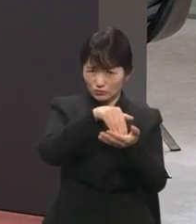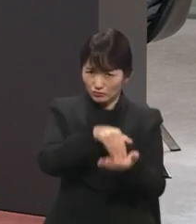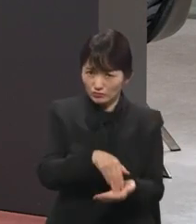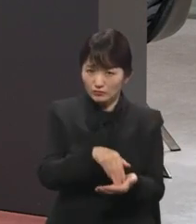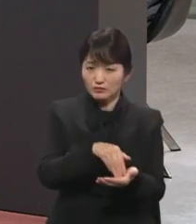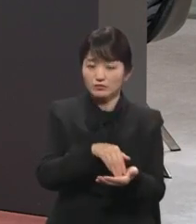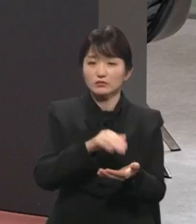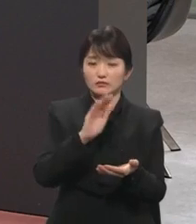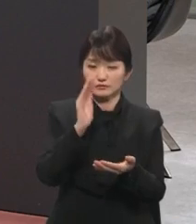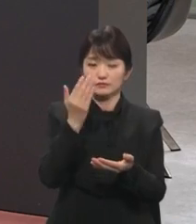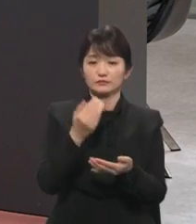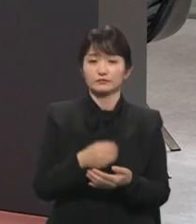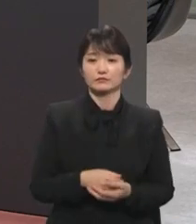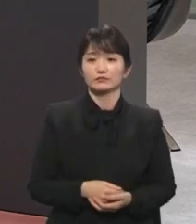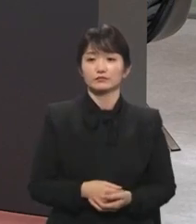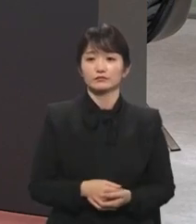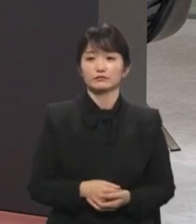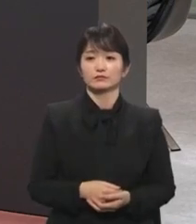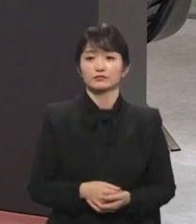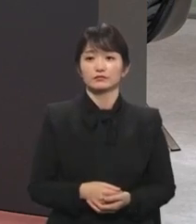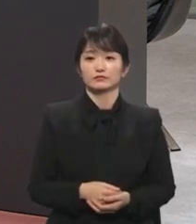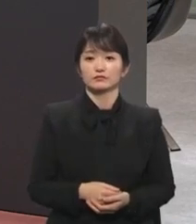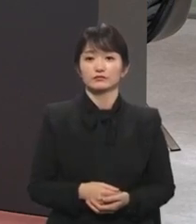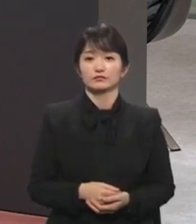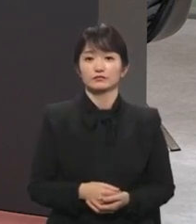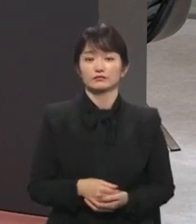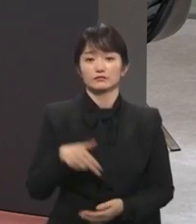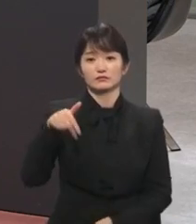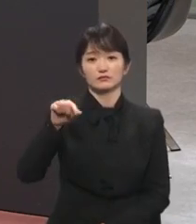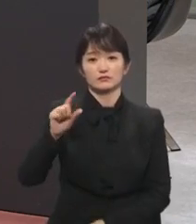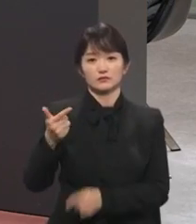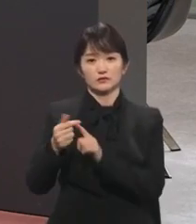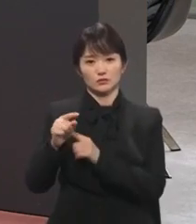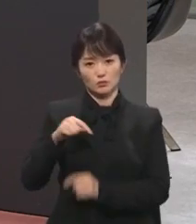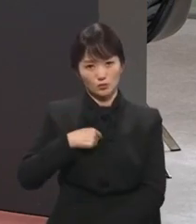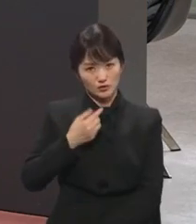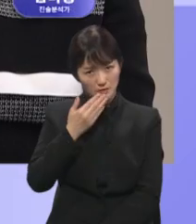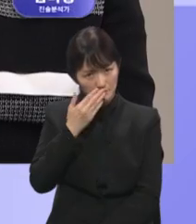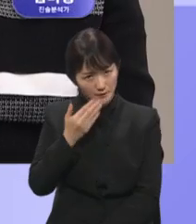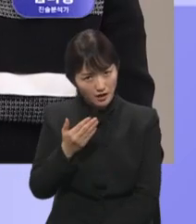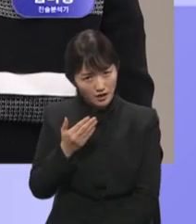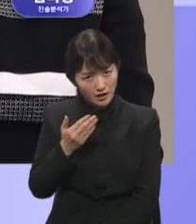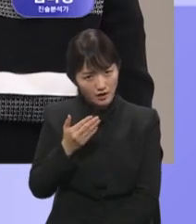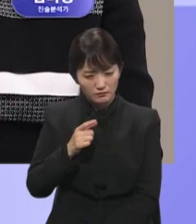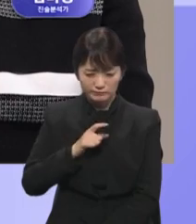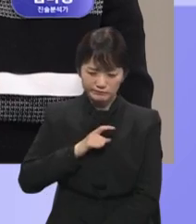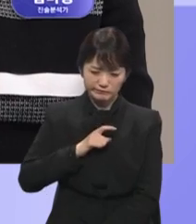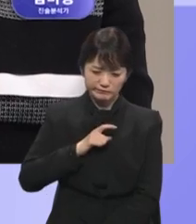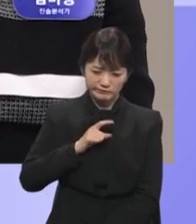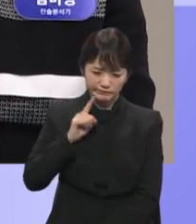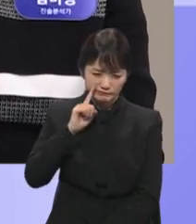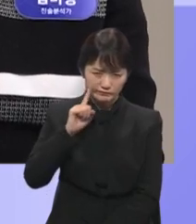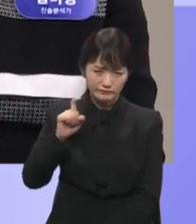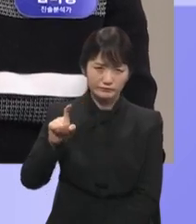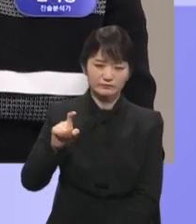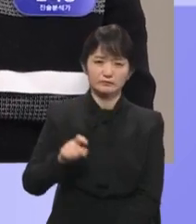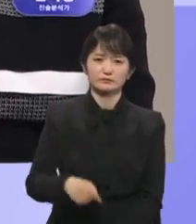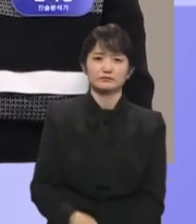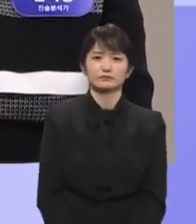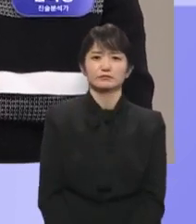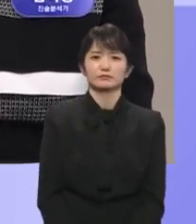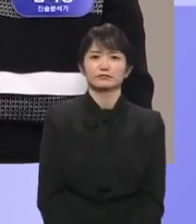하셨습니까 그래서 이게 과연 전청조 씨 혼자서 가능하냐 이런 의문이 계속 나올 수밖에 없는 거죠